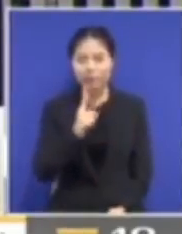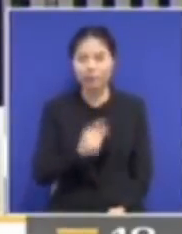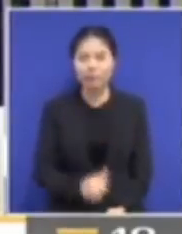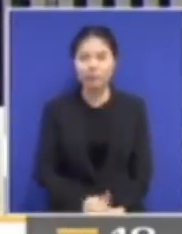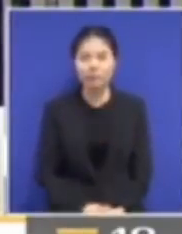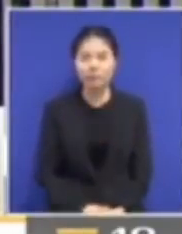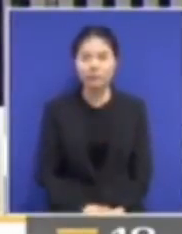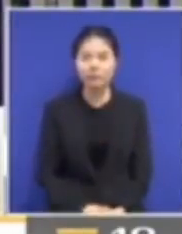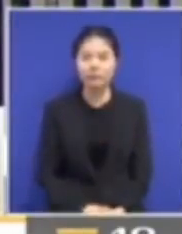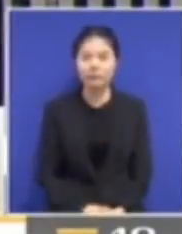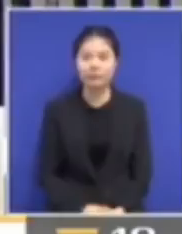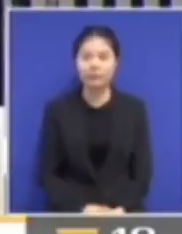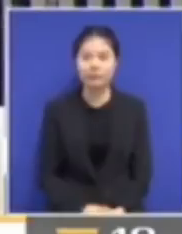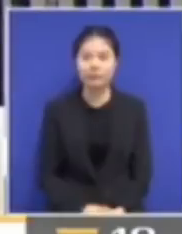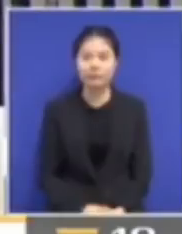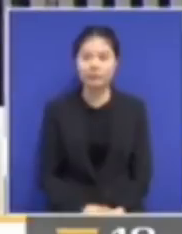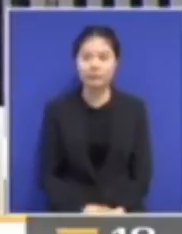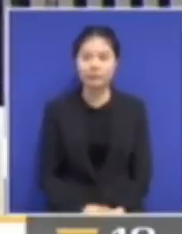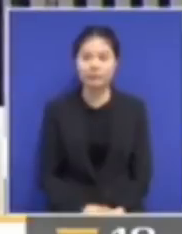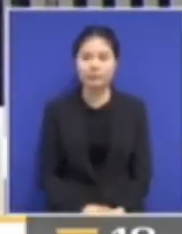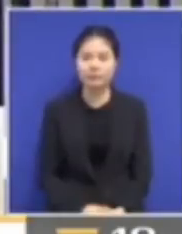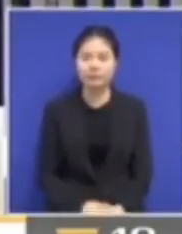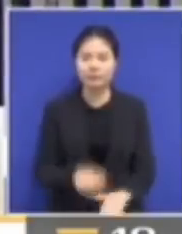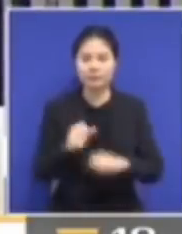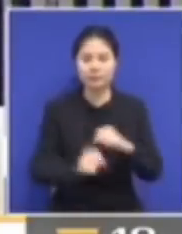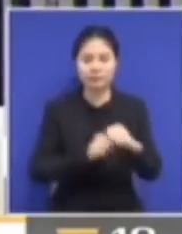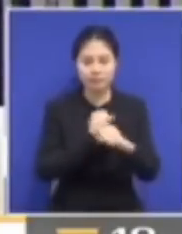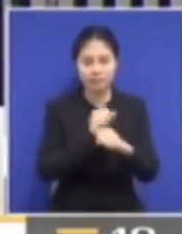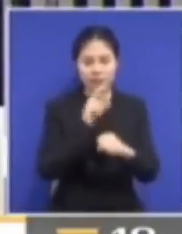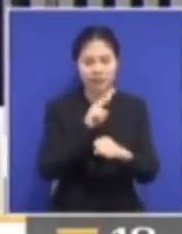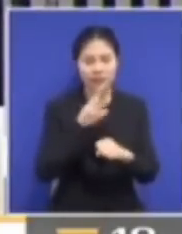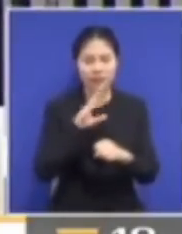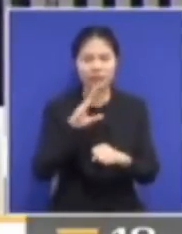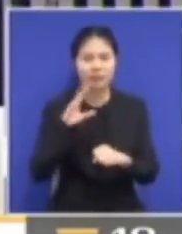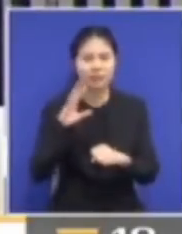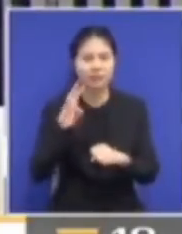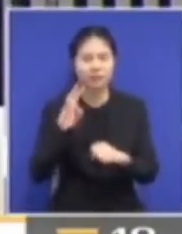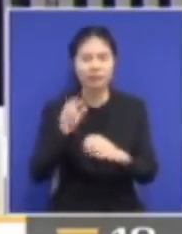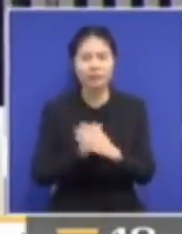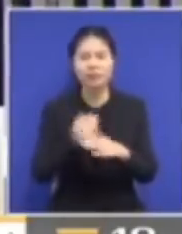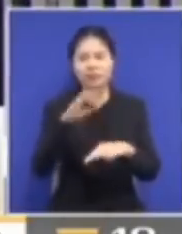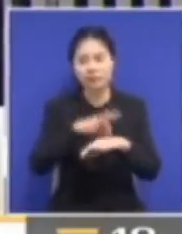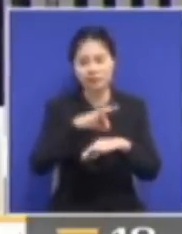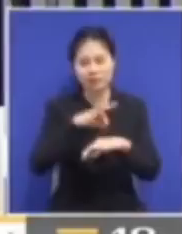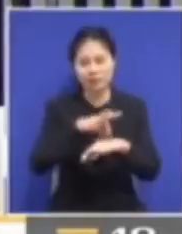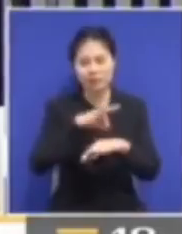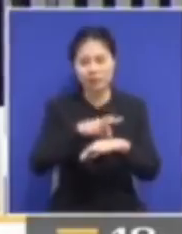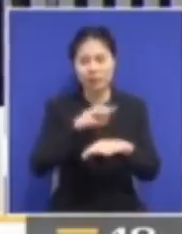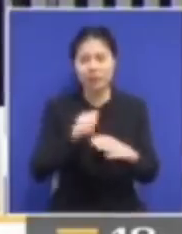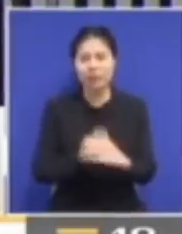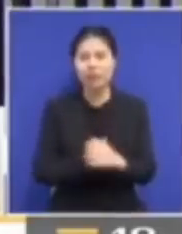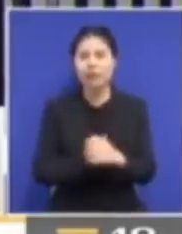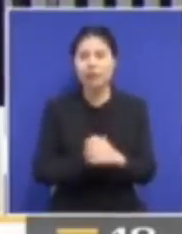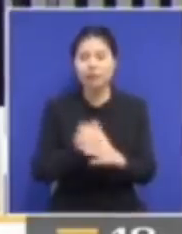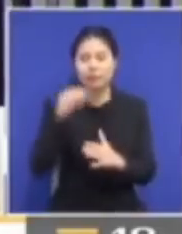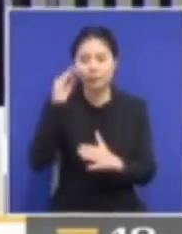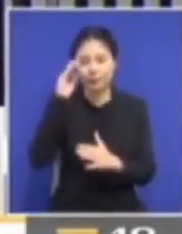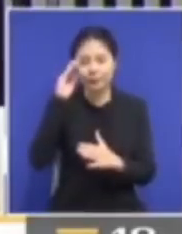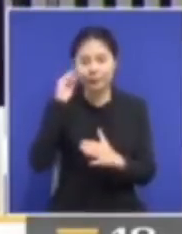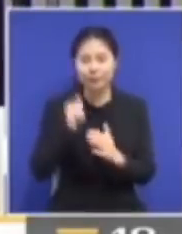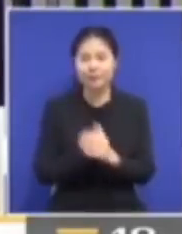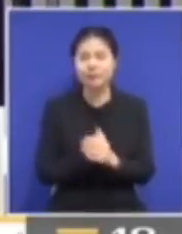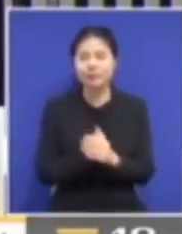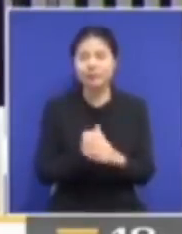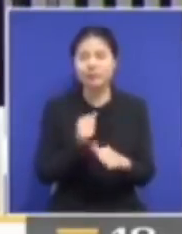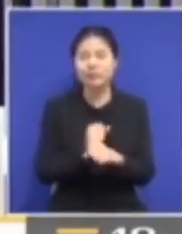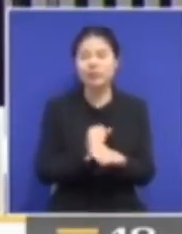ดังนี้ครับเมื่อวางปี2557กับผมรับราชการในตำแหน่งแม่ทัพภาคที่3กับผมและครอบครัวประก